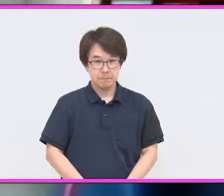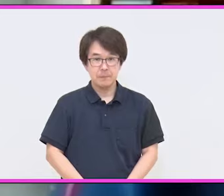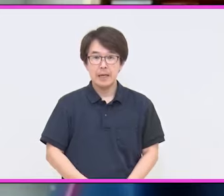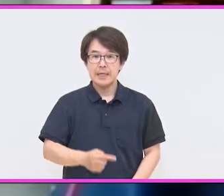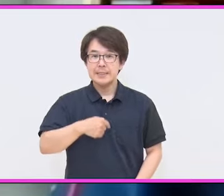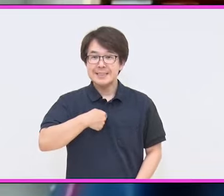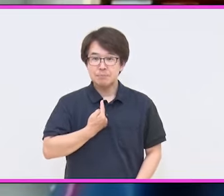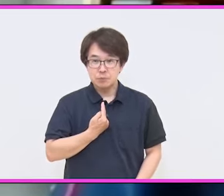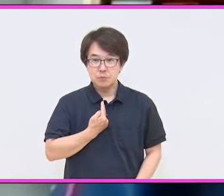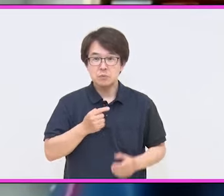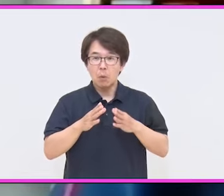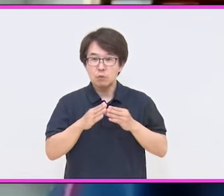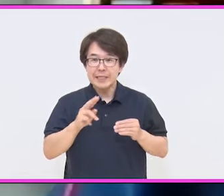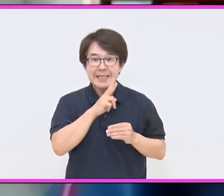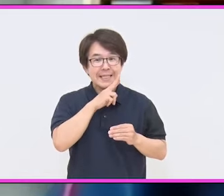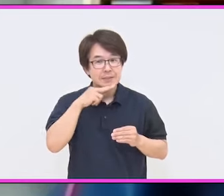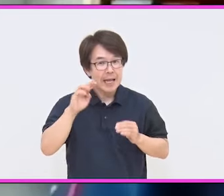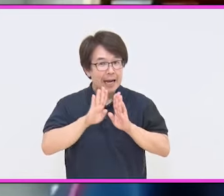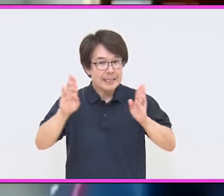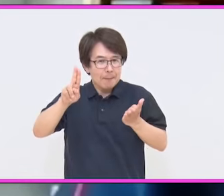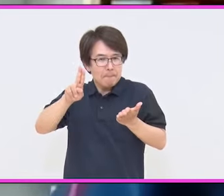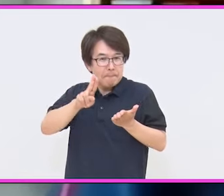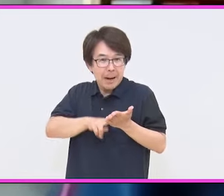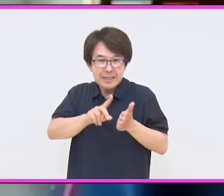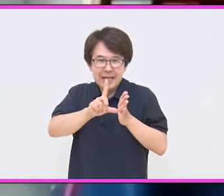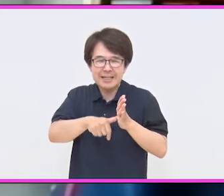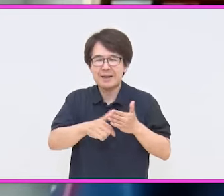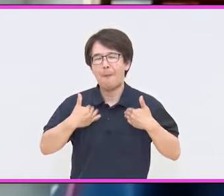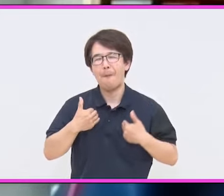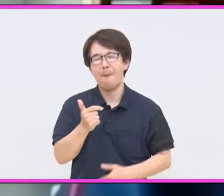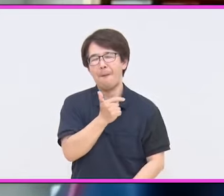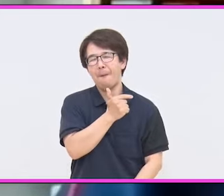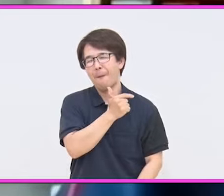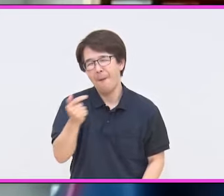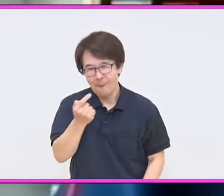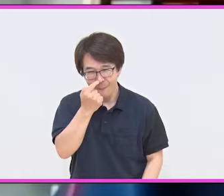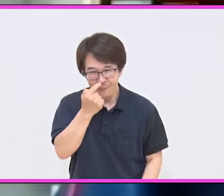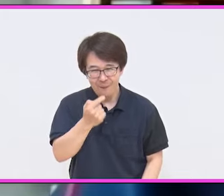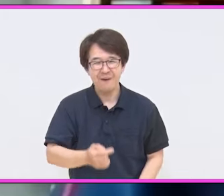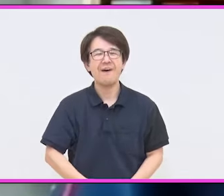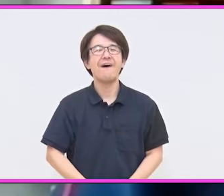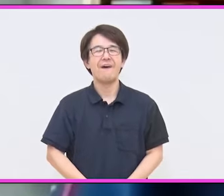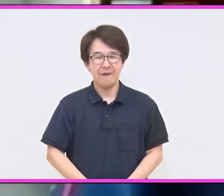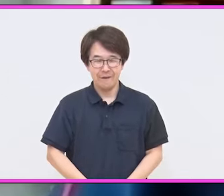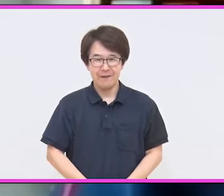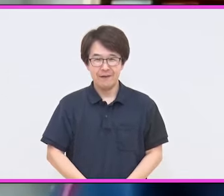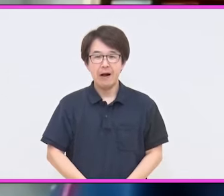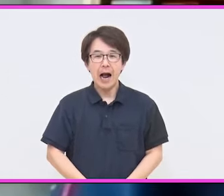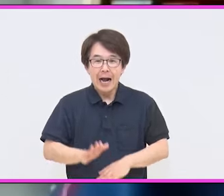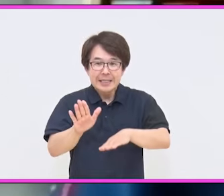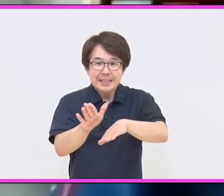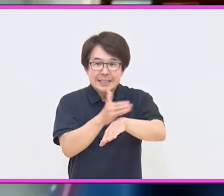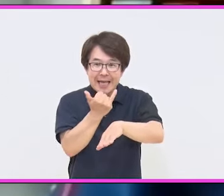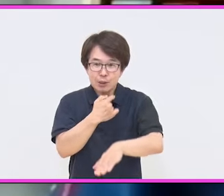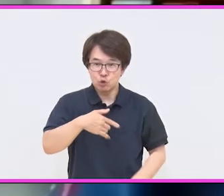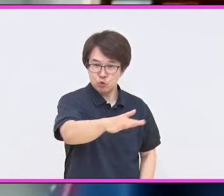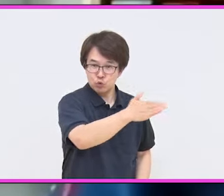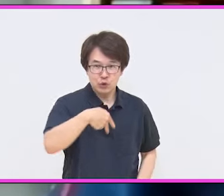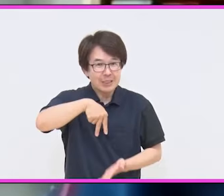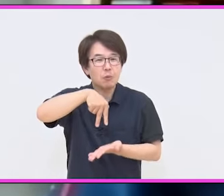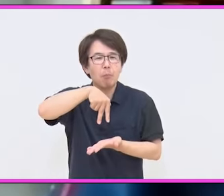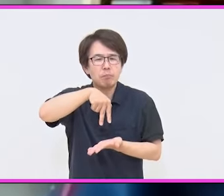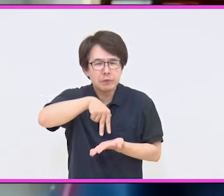I was delighted that we were going to have a home games. I think it's just